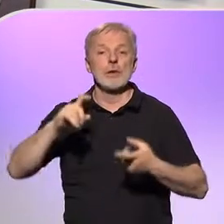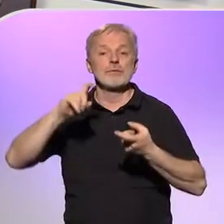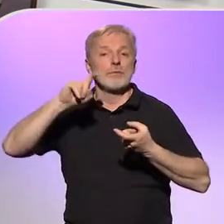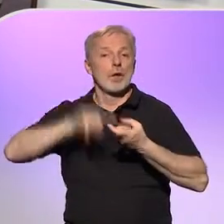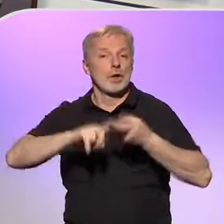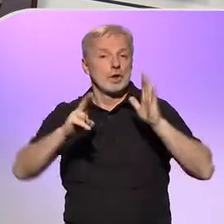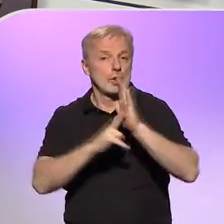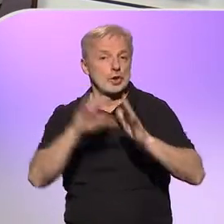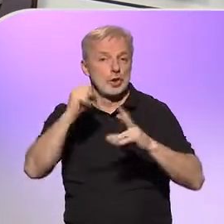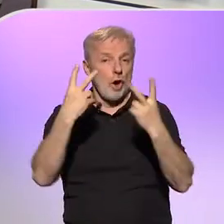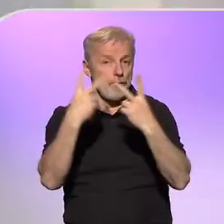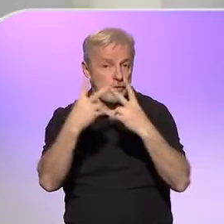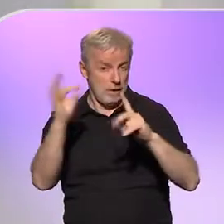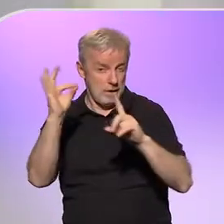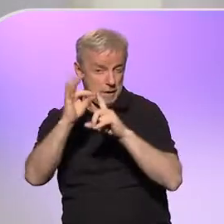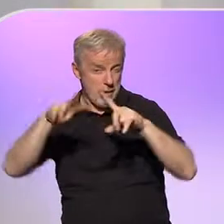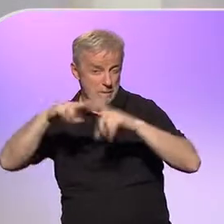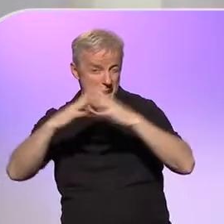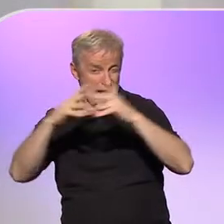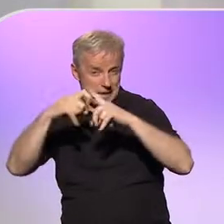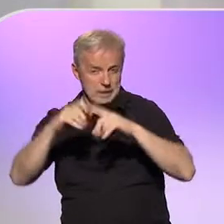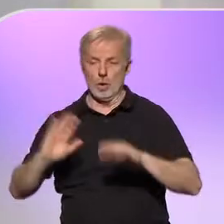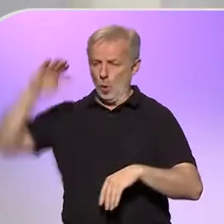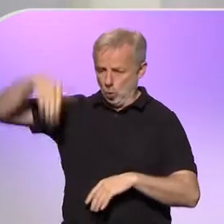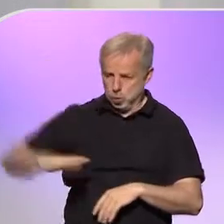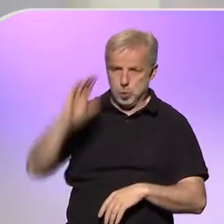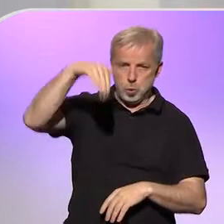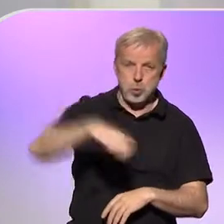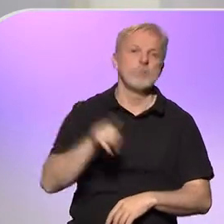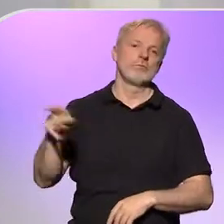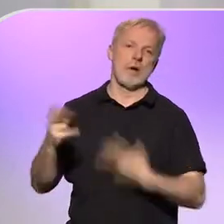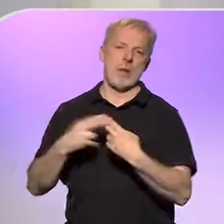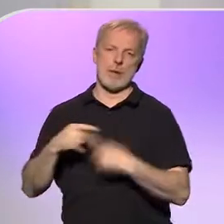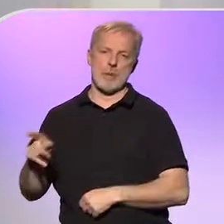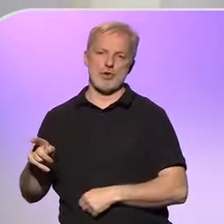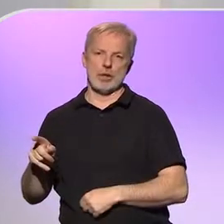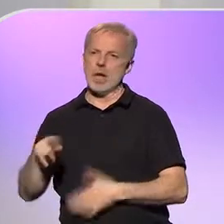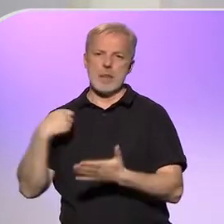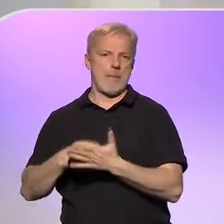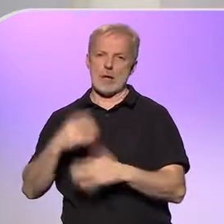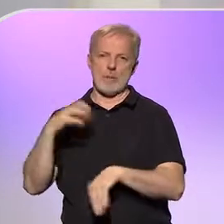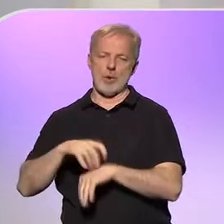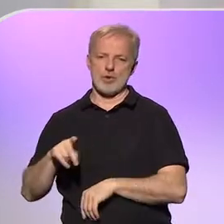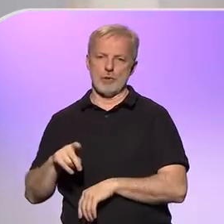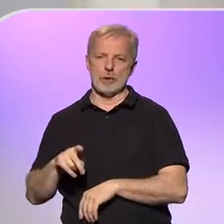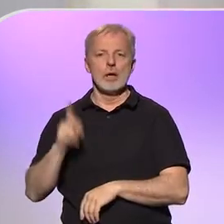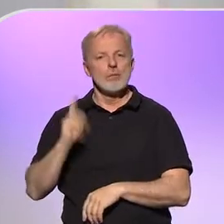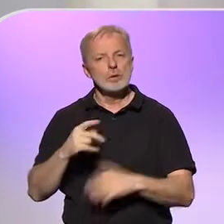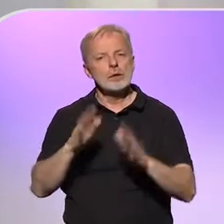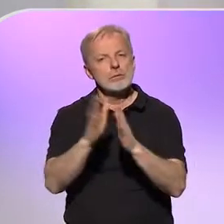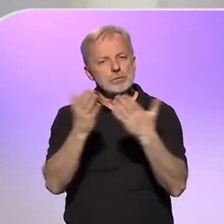Aha. Takže je důležité zvažovat, na co všechno se chystáte. A proč si ty sporty, které tam